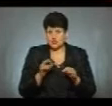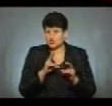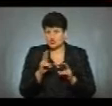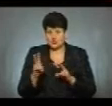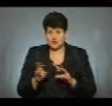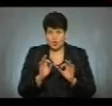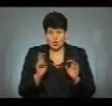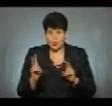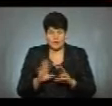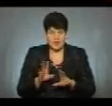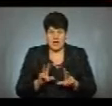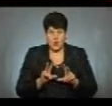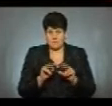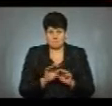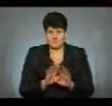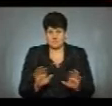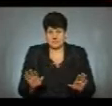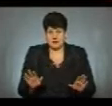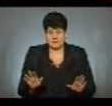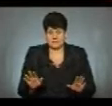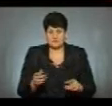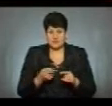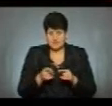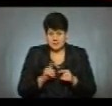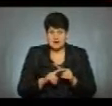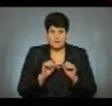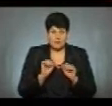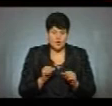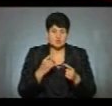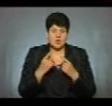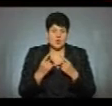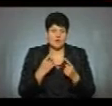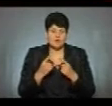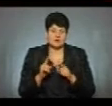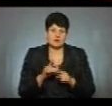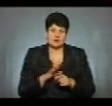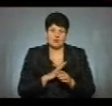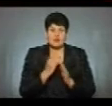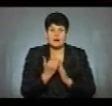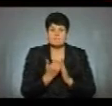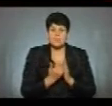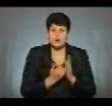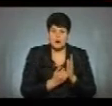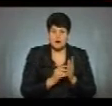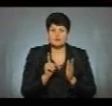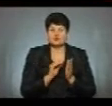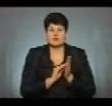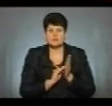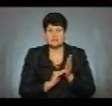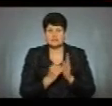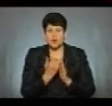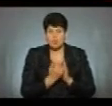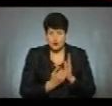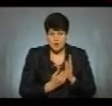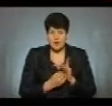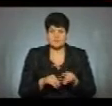не обіцяв. І, власне, скажімо так, це можна тільки говорити, що була програма, що прописано в програмі і так